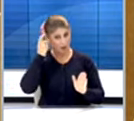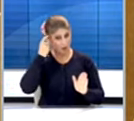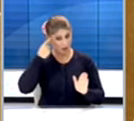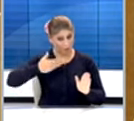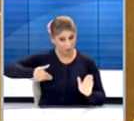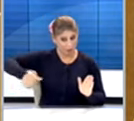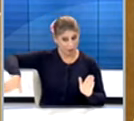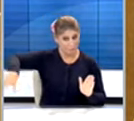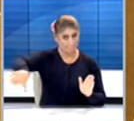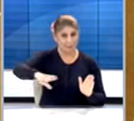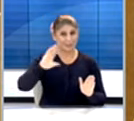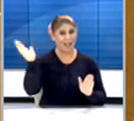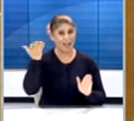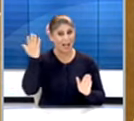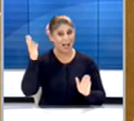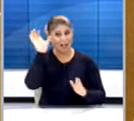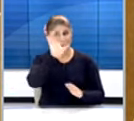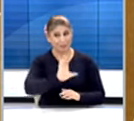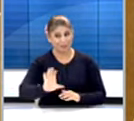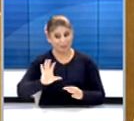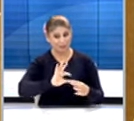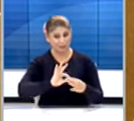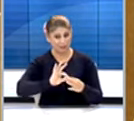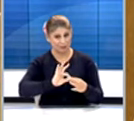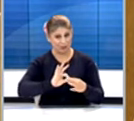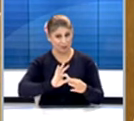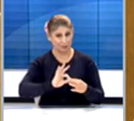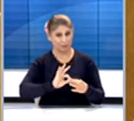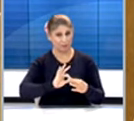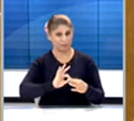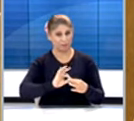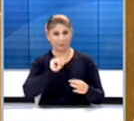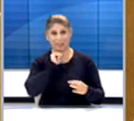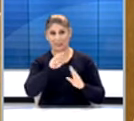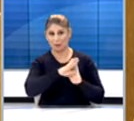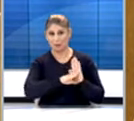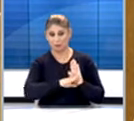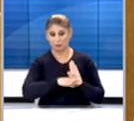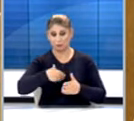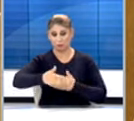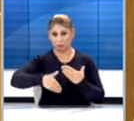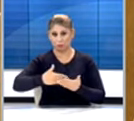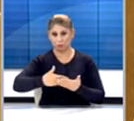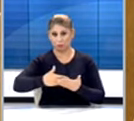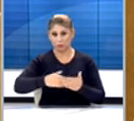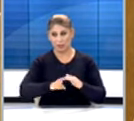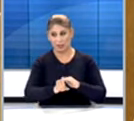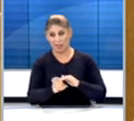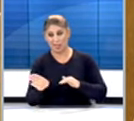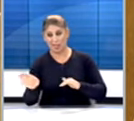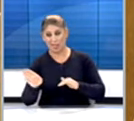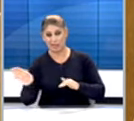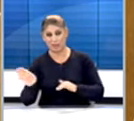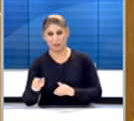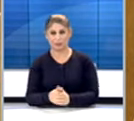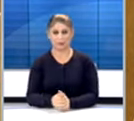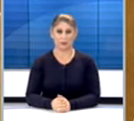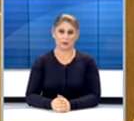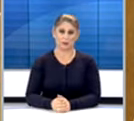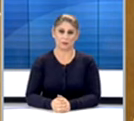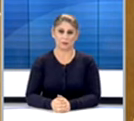εμείς εάν θα αναζητήσετε συμμαχίες για τη συνταγματική αναθεώρηση προς τα δεξιά σας. Εάν